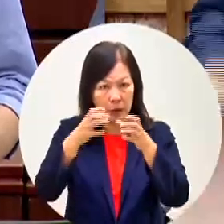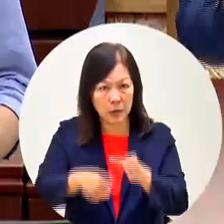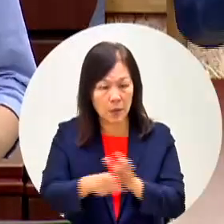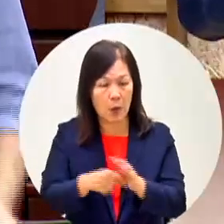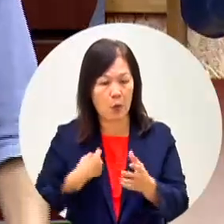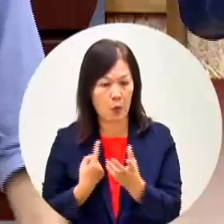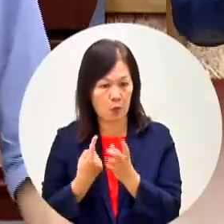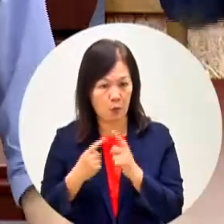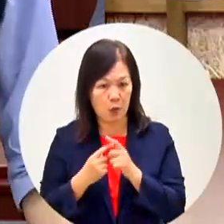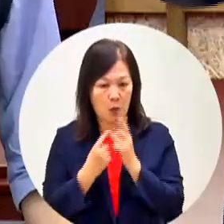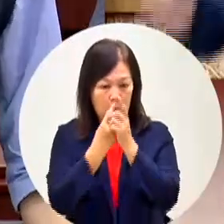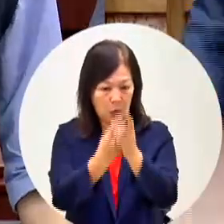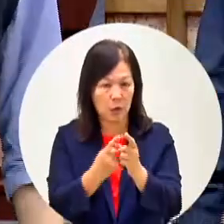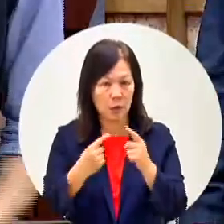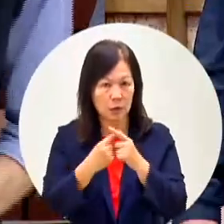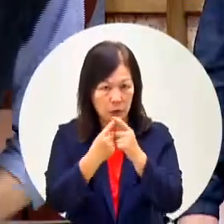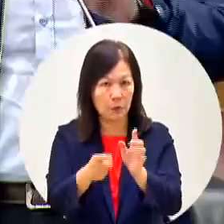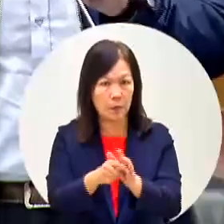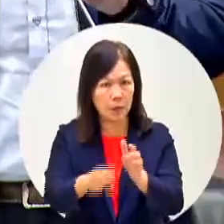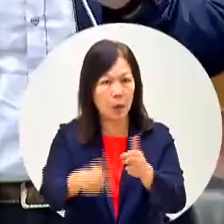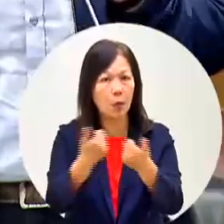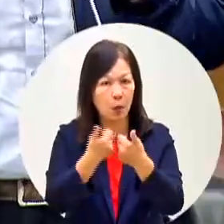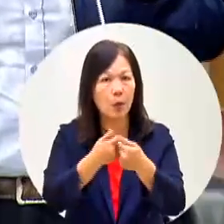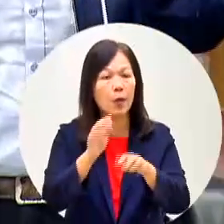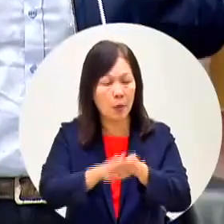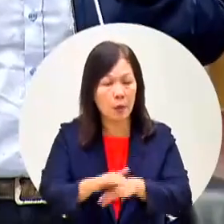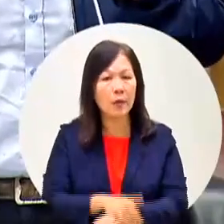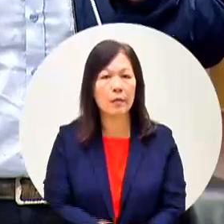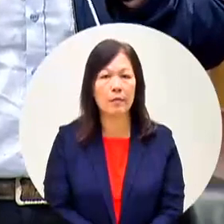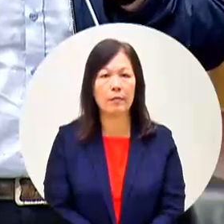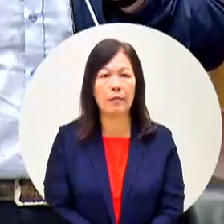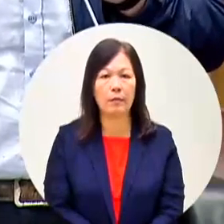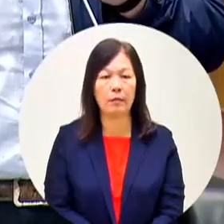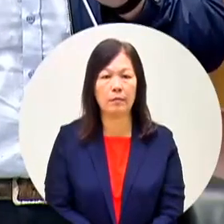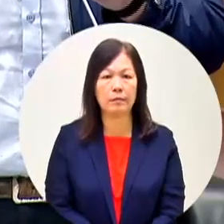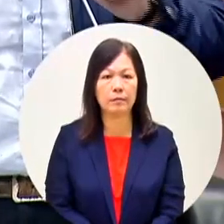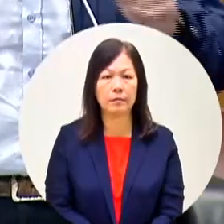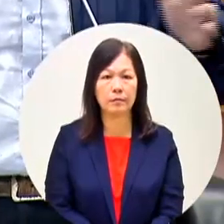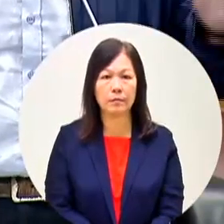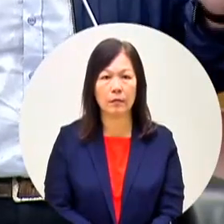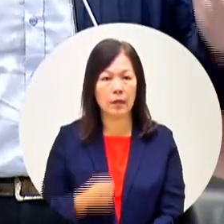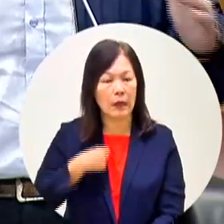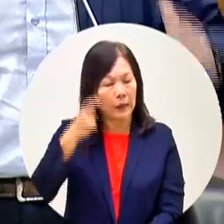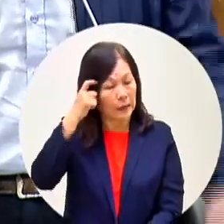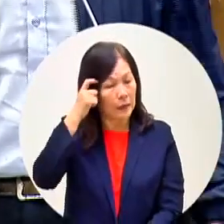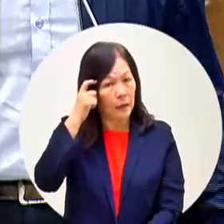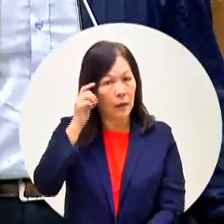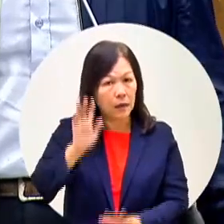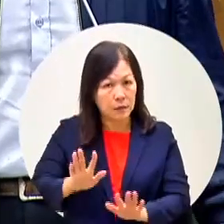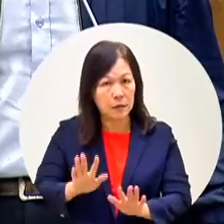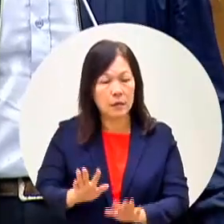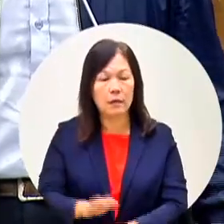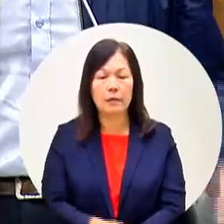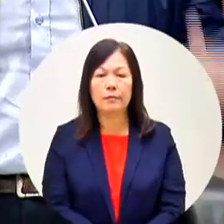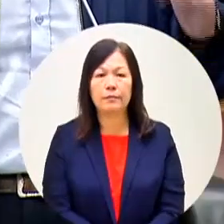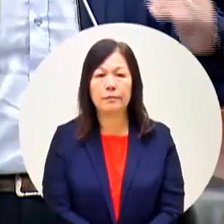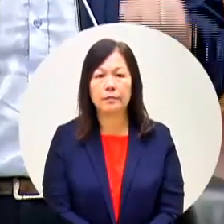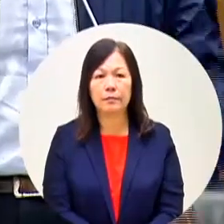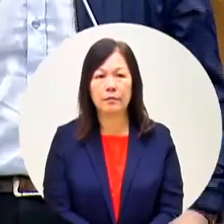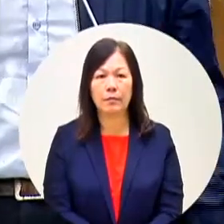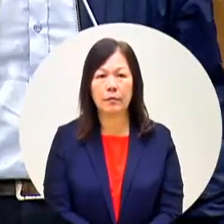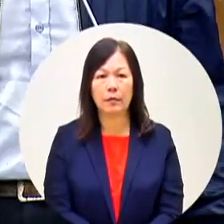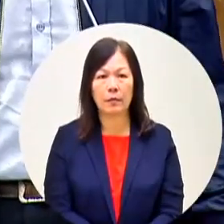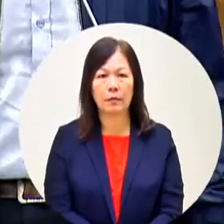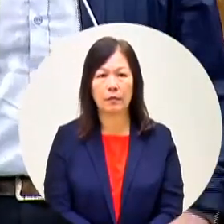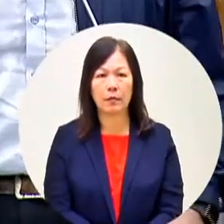会议。 请坐。我在想说啊，今天来讲，当然所有的高雄市市民跟高